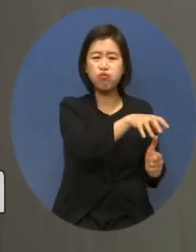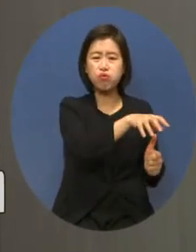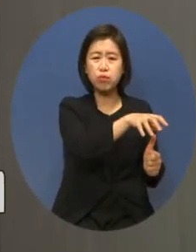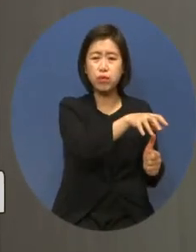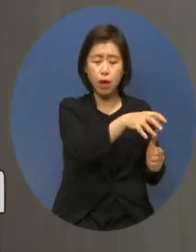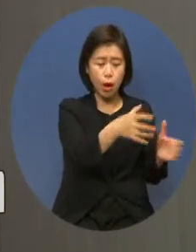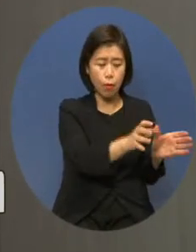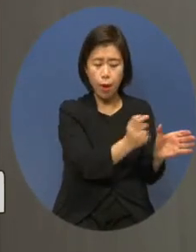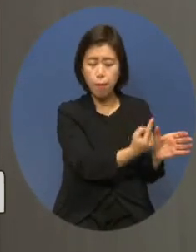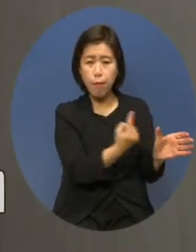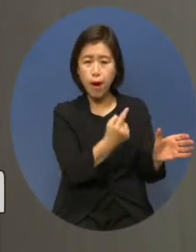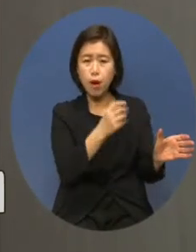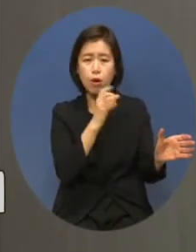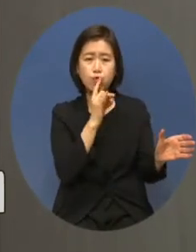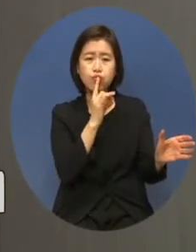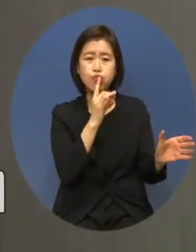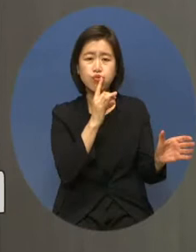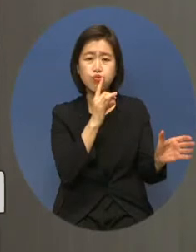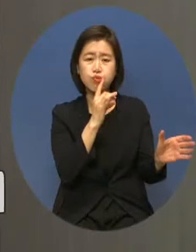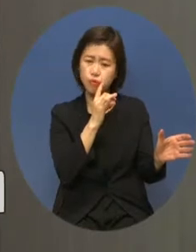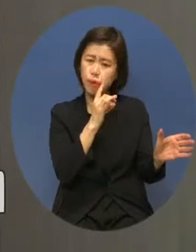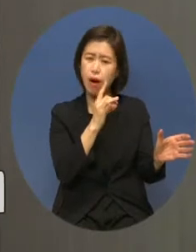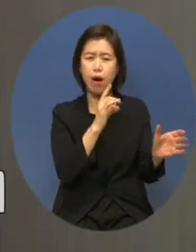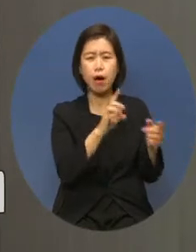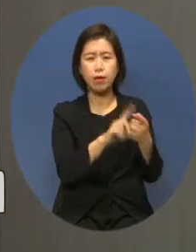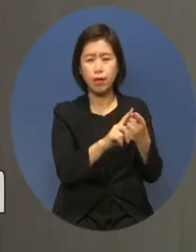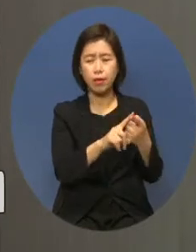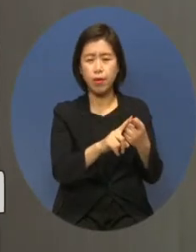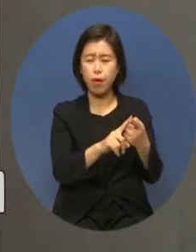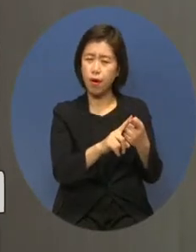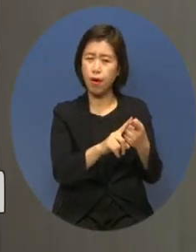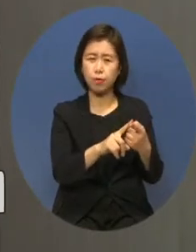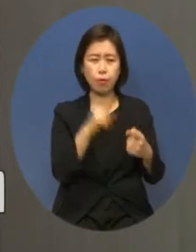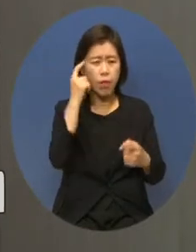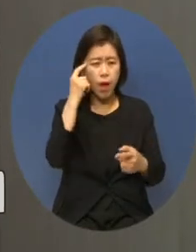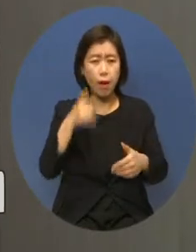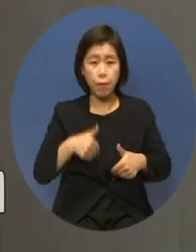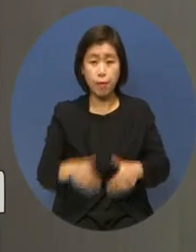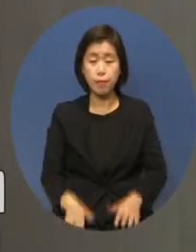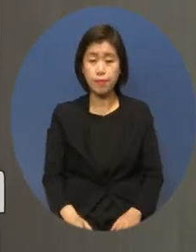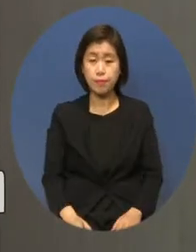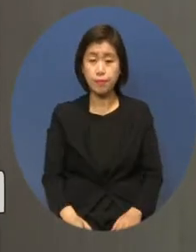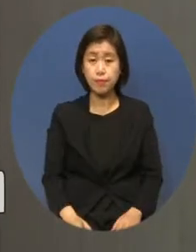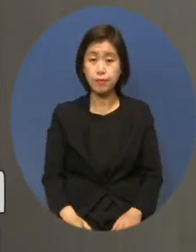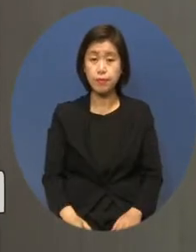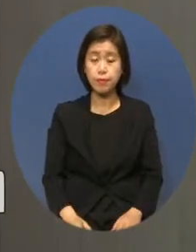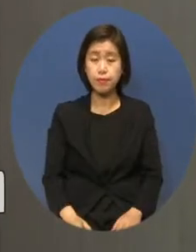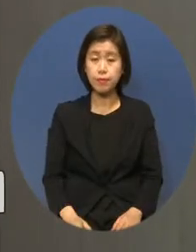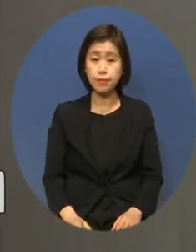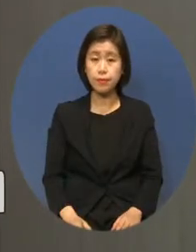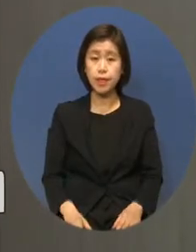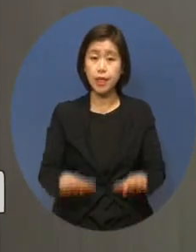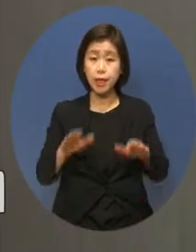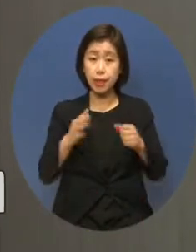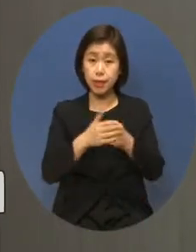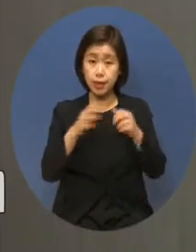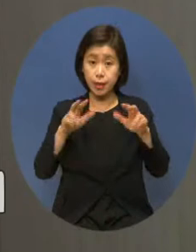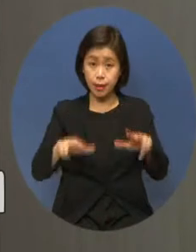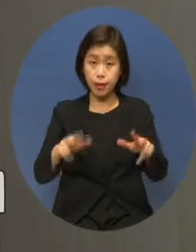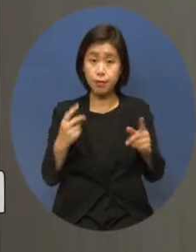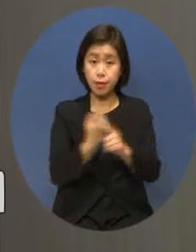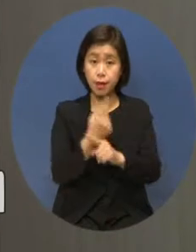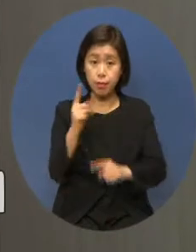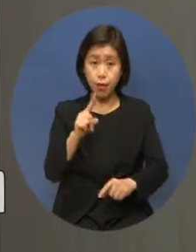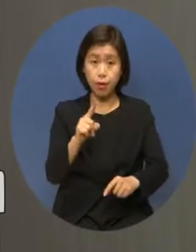어떤 장애인 시설 안에서 감염이 발생했을 경우에는 이 모든 거주인들을 분산 조치를 하고 그리고